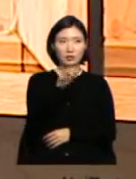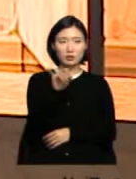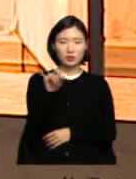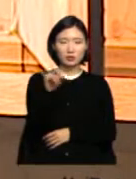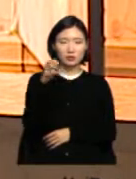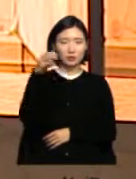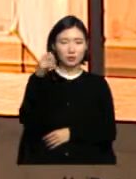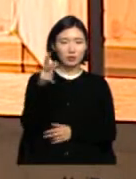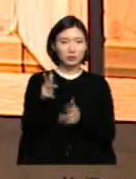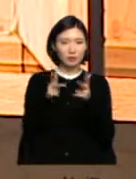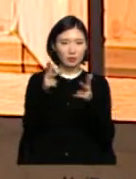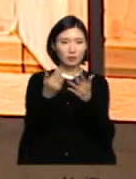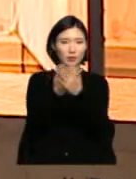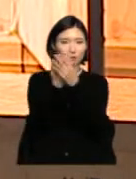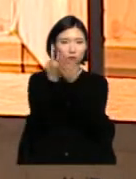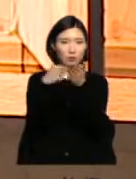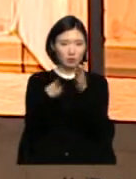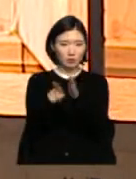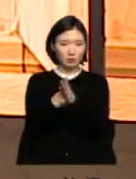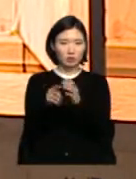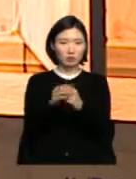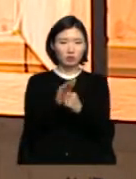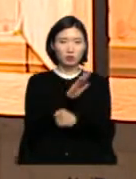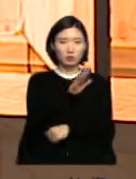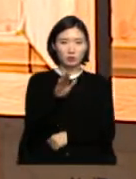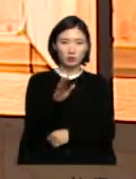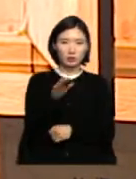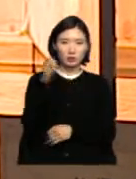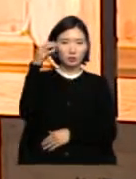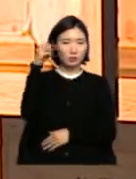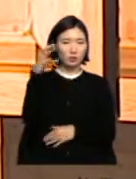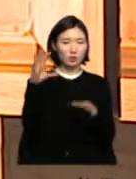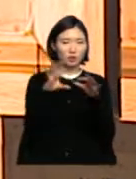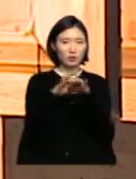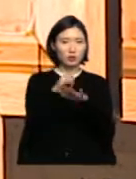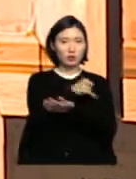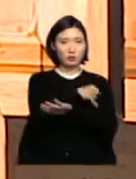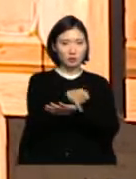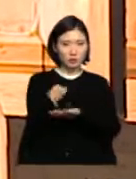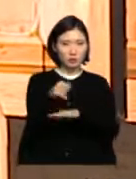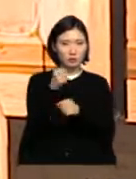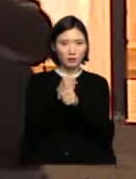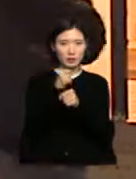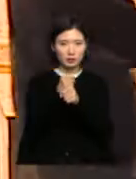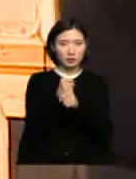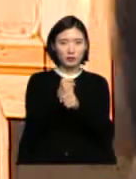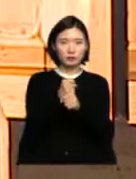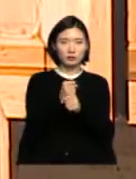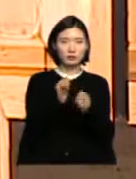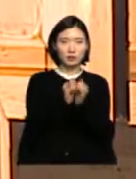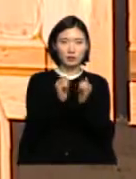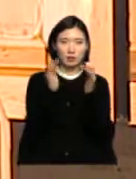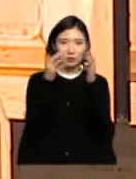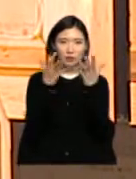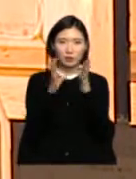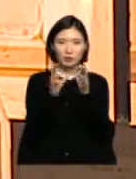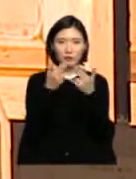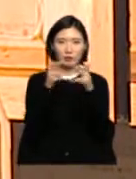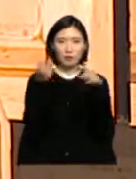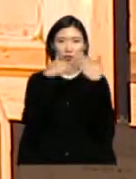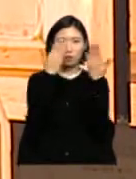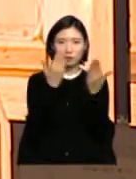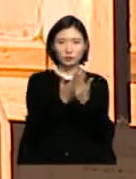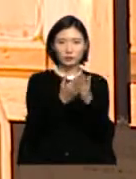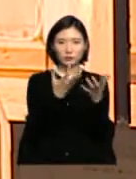산업의 발전을 위해서 우리 조명에 관련된 디자이너, 제작업체, 학계, 협회